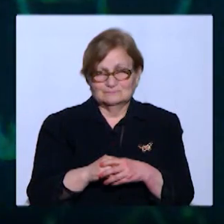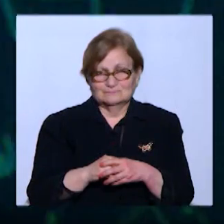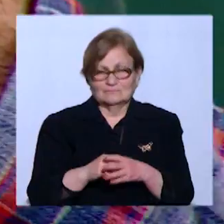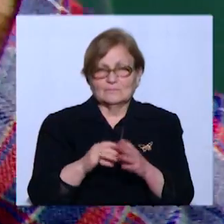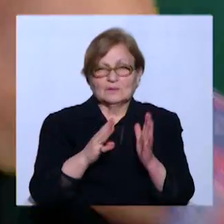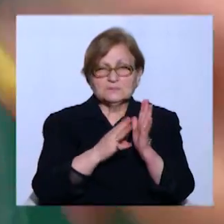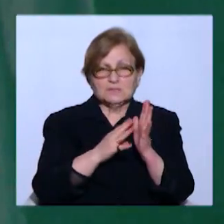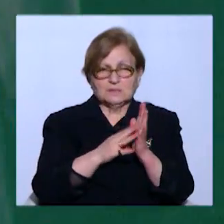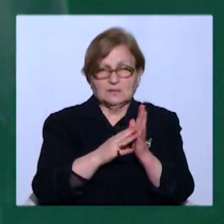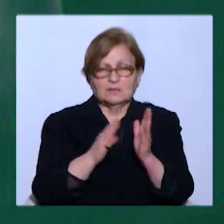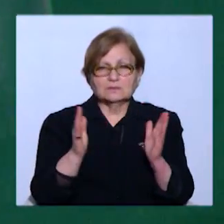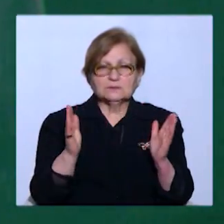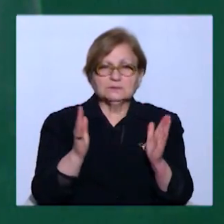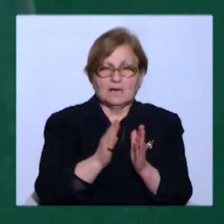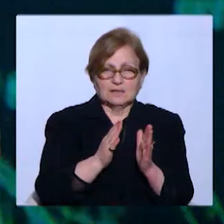ნაკლებია,